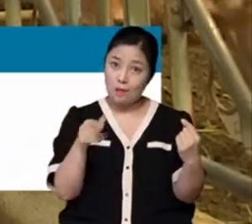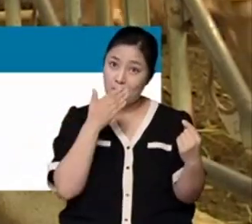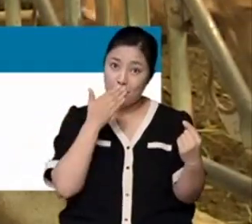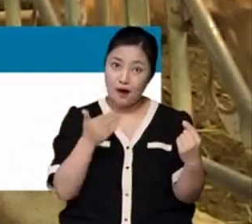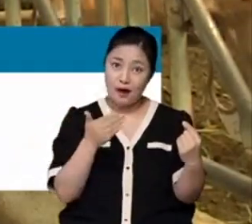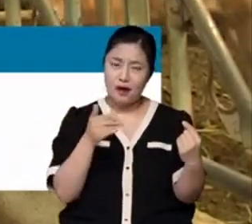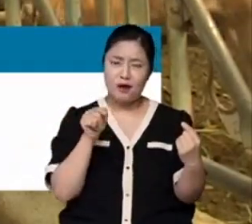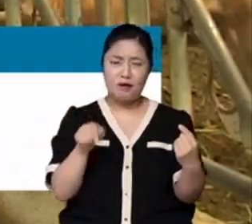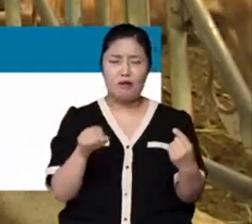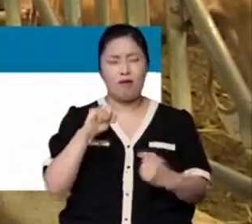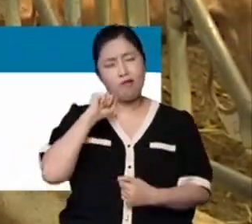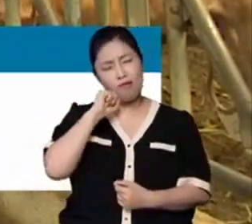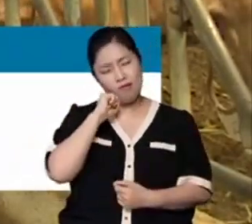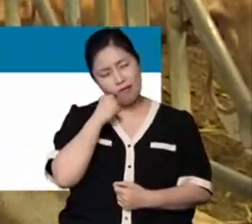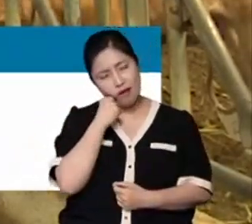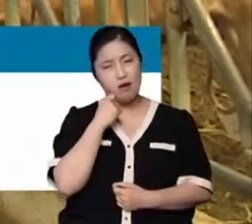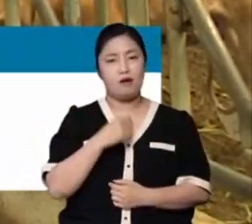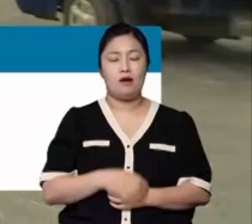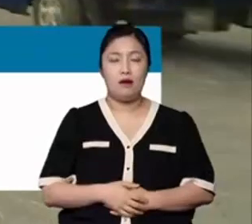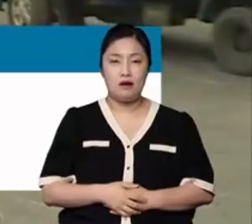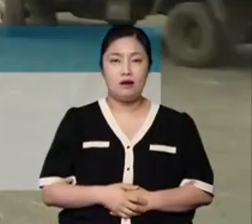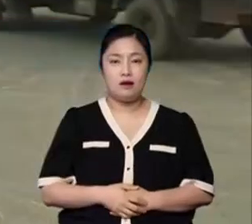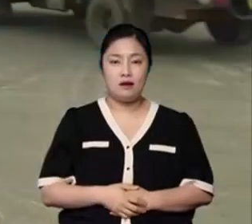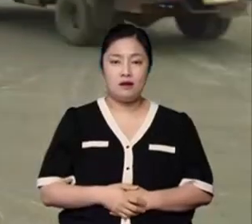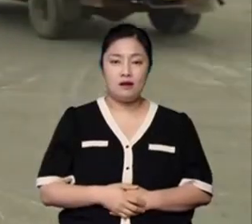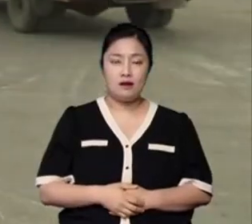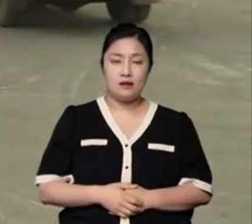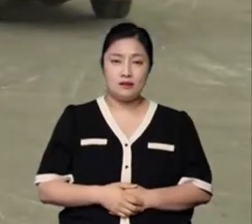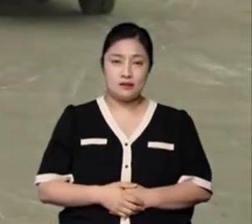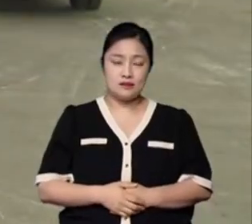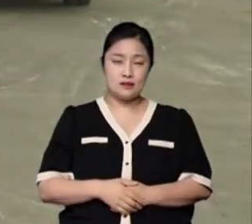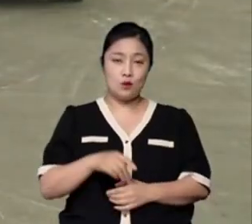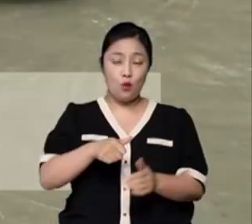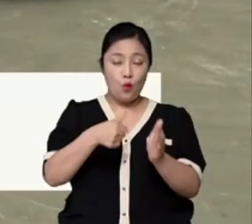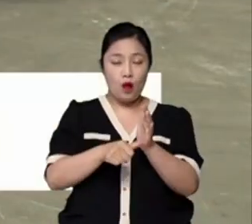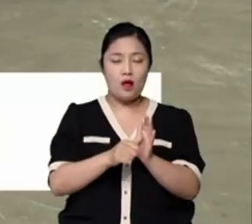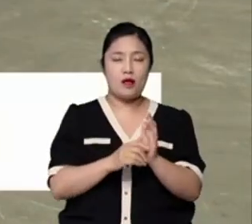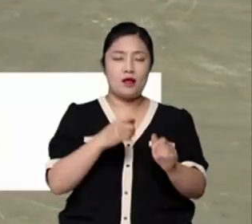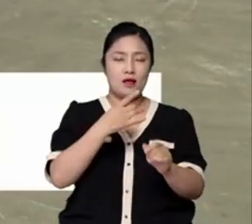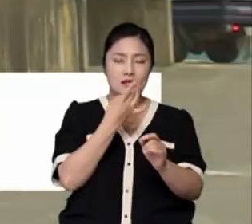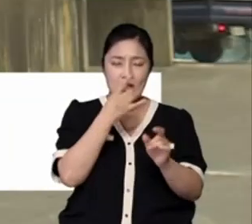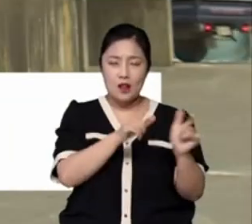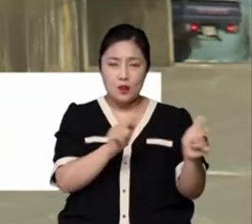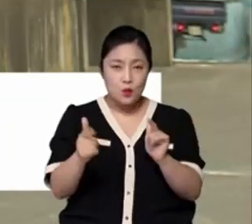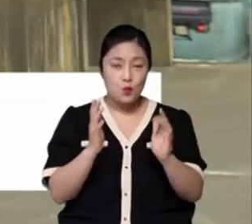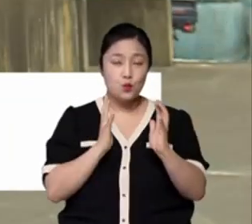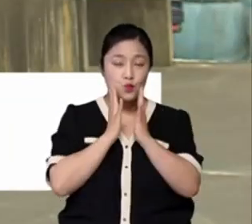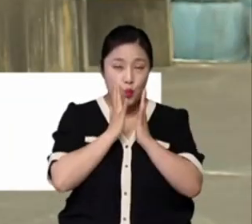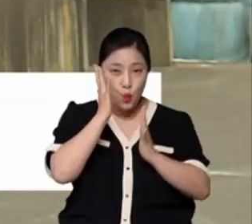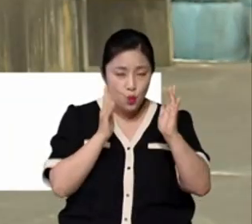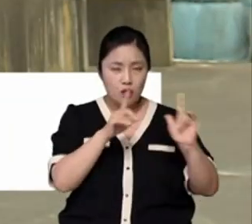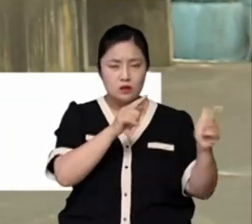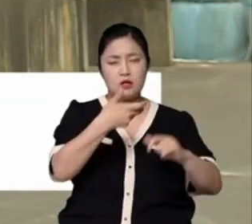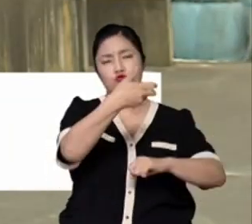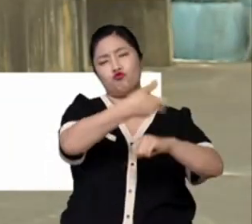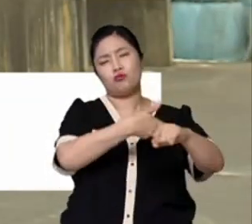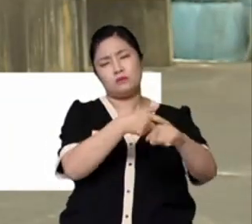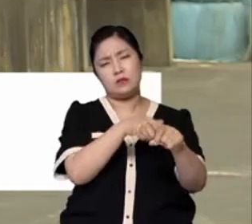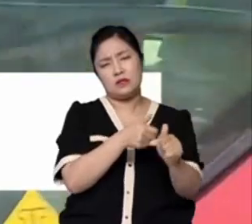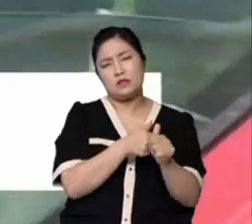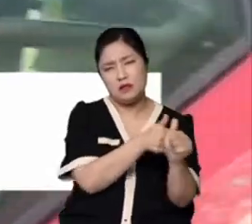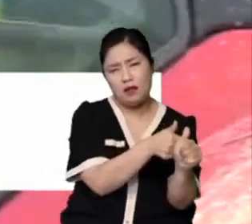지금 벅찬의 실정이죠. 사료의 원료인 곡물과 건초 등은 대부분 수입에 의존하고